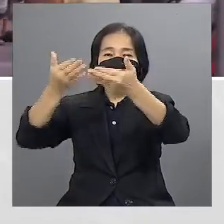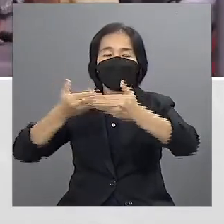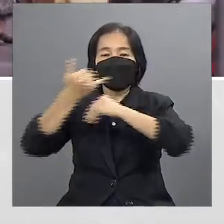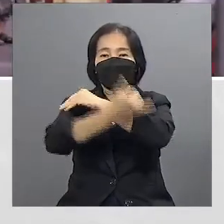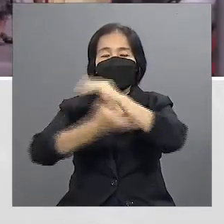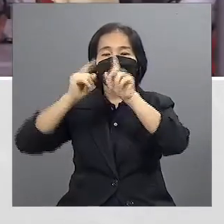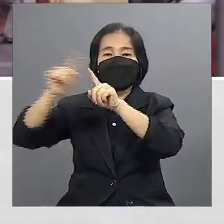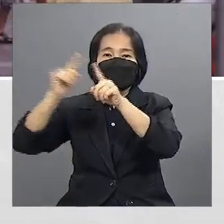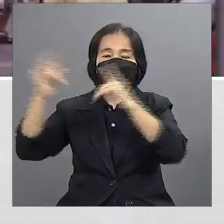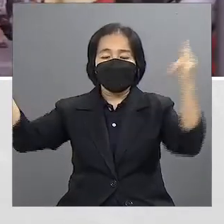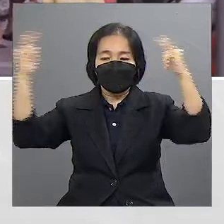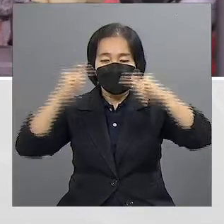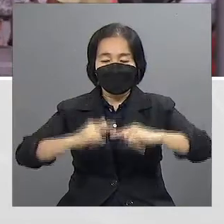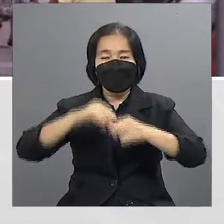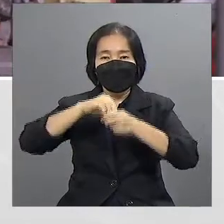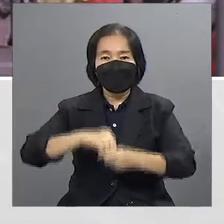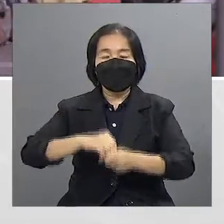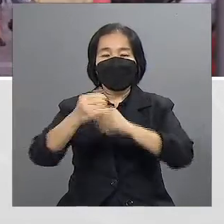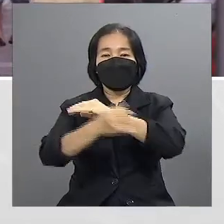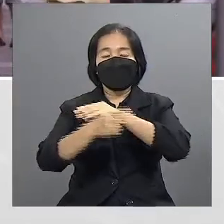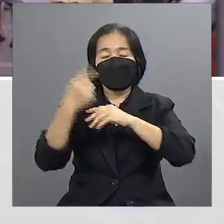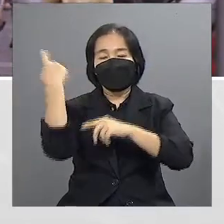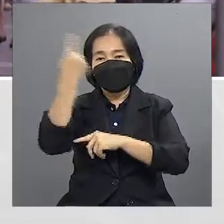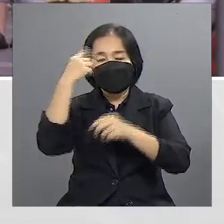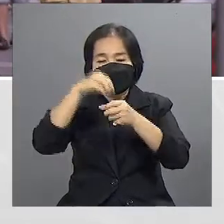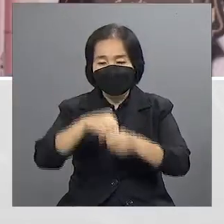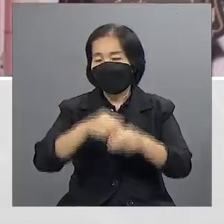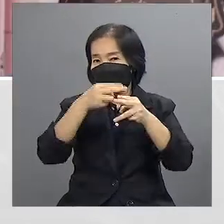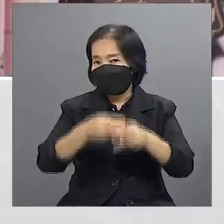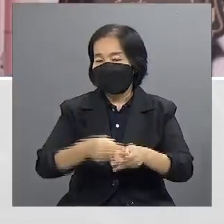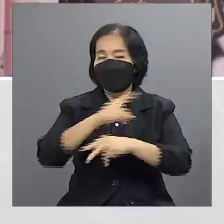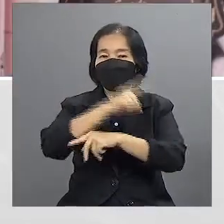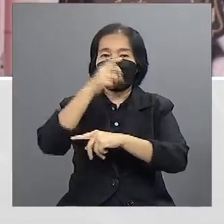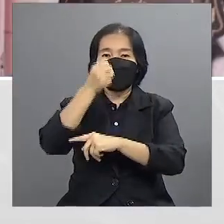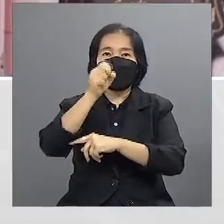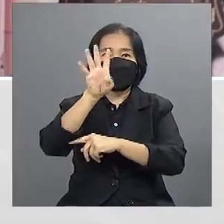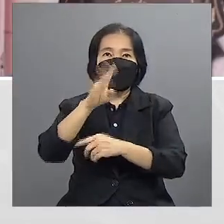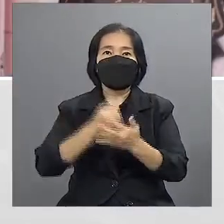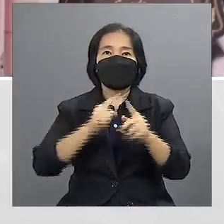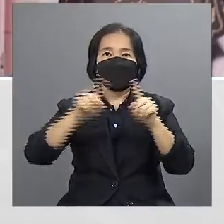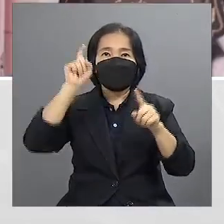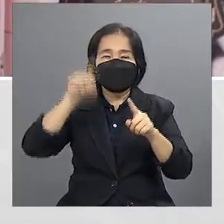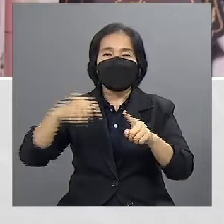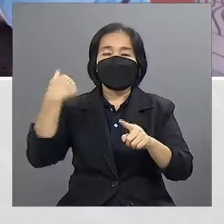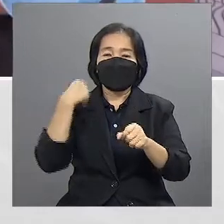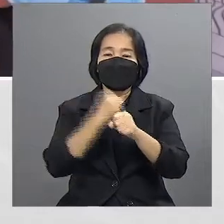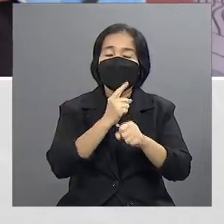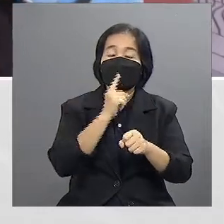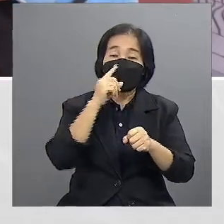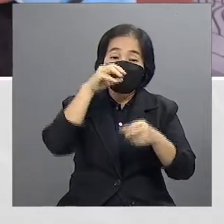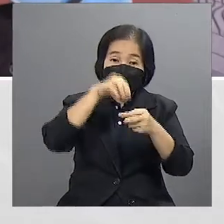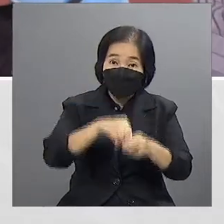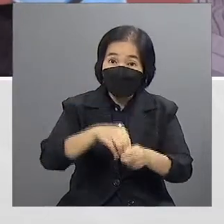ถ้าคอนเฟิมจที่นี่ คุตองผ่านการทำ tcr rapid testing 3 ครั้งนะครับผลเป็ลบ